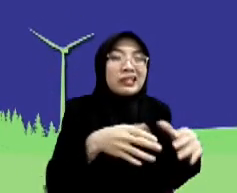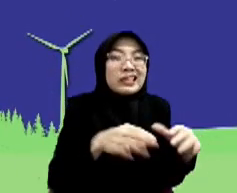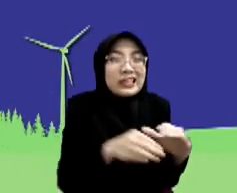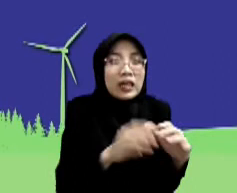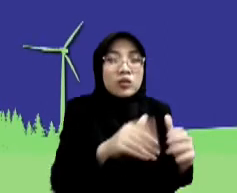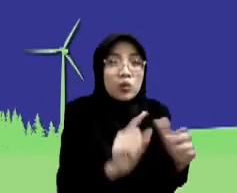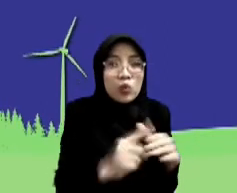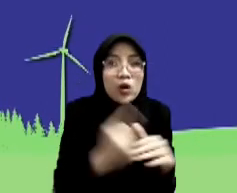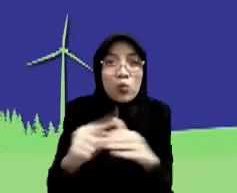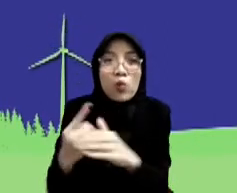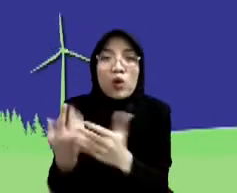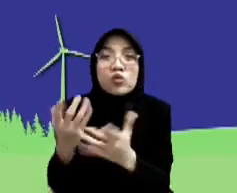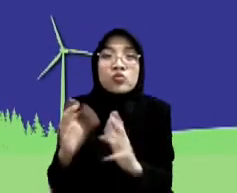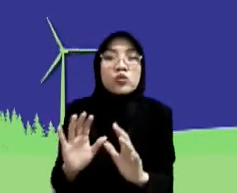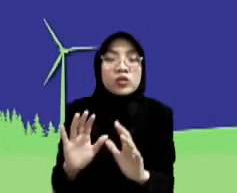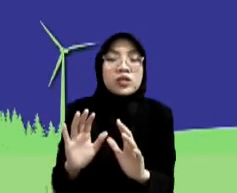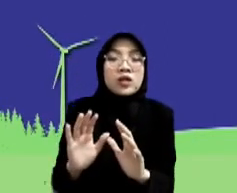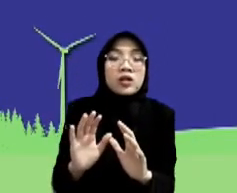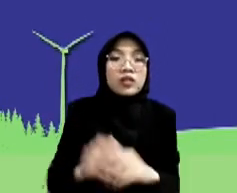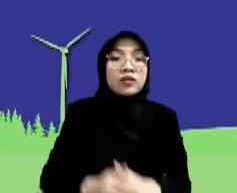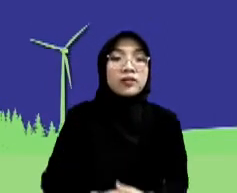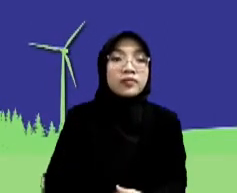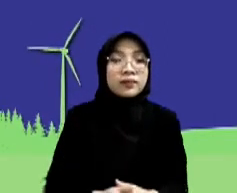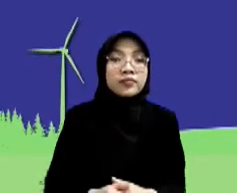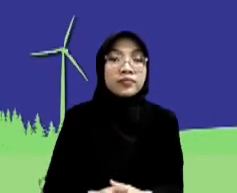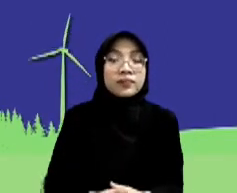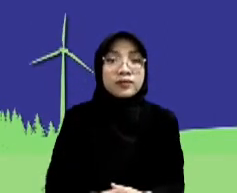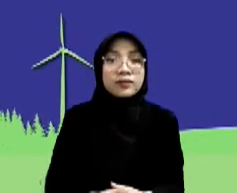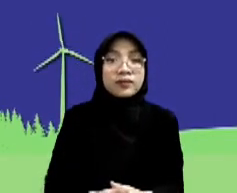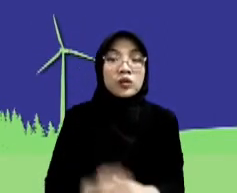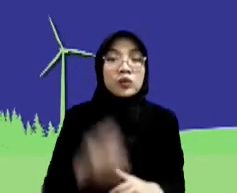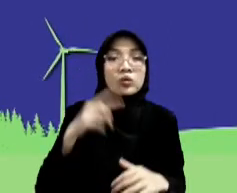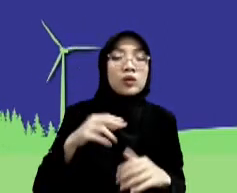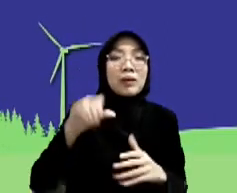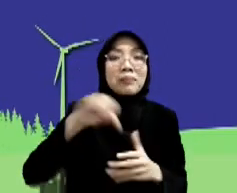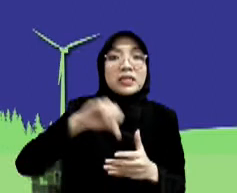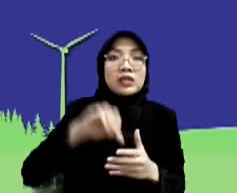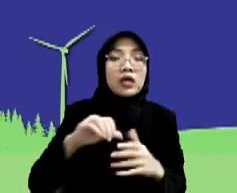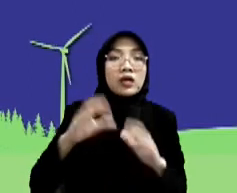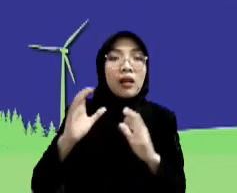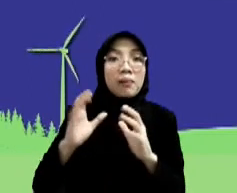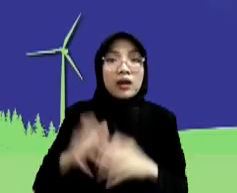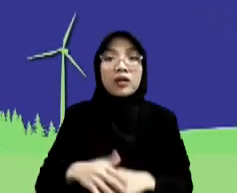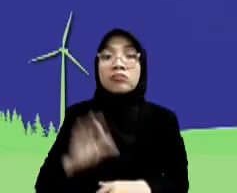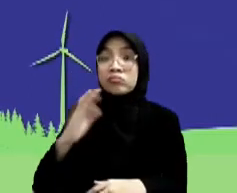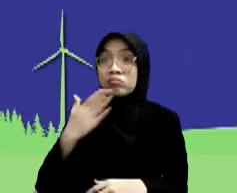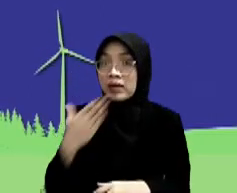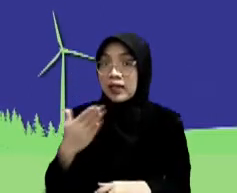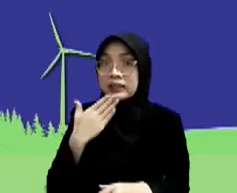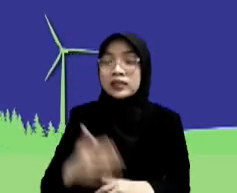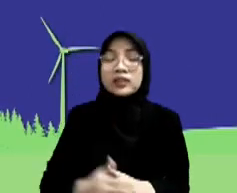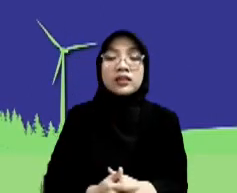eh apa namanya palm oil Oke Bu terima kasih banyak Nah selain yang dari